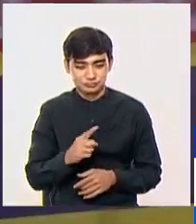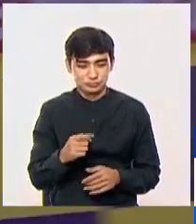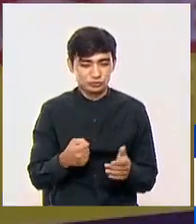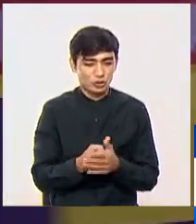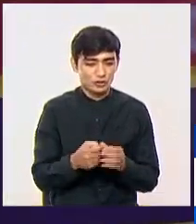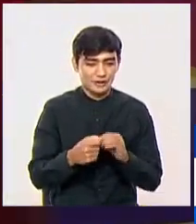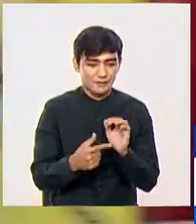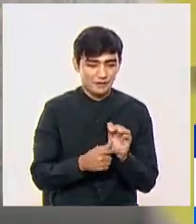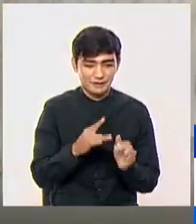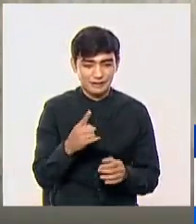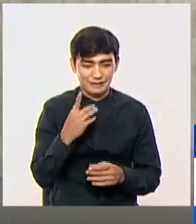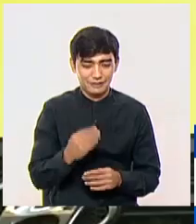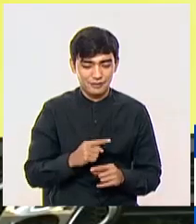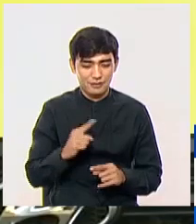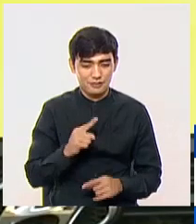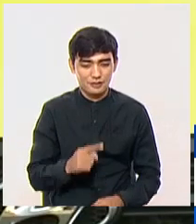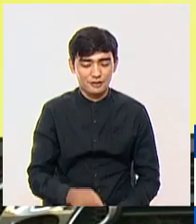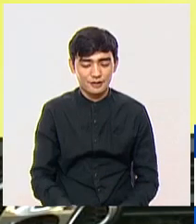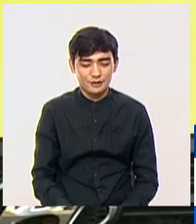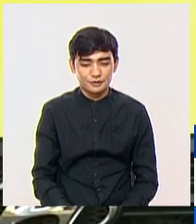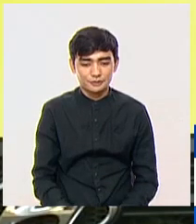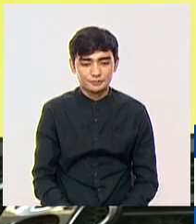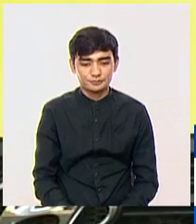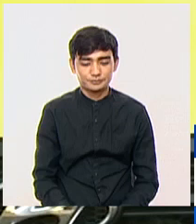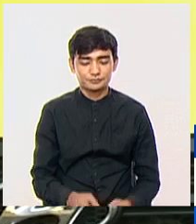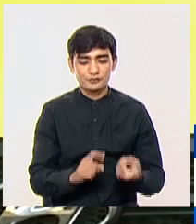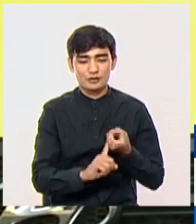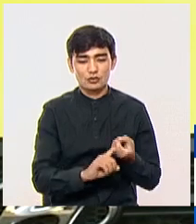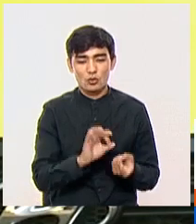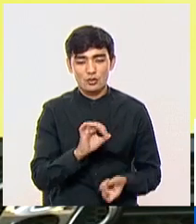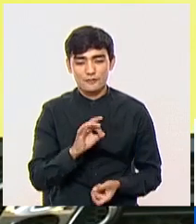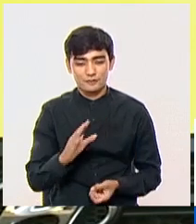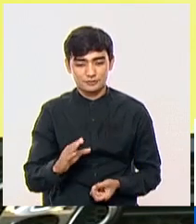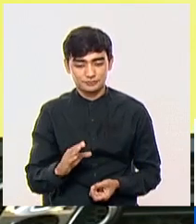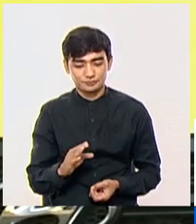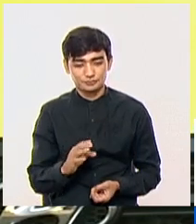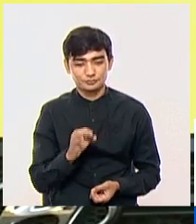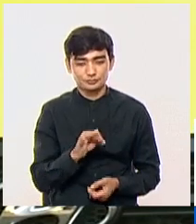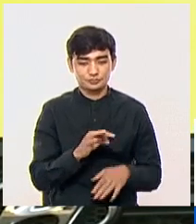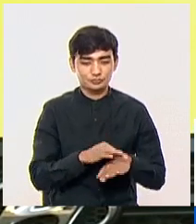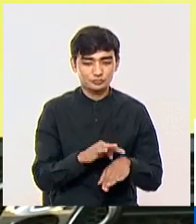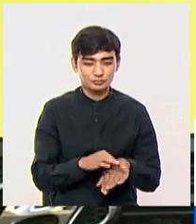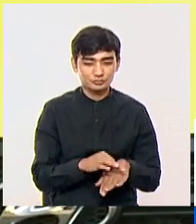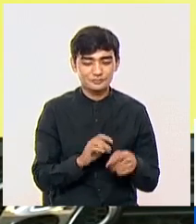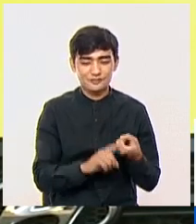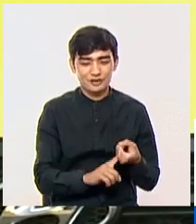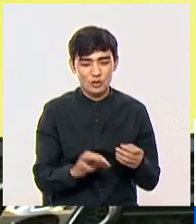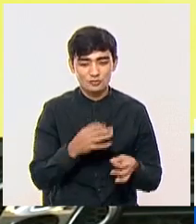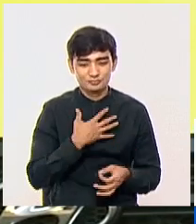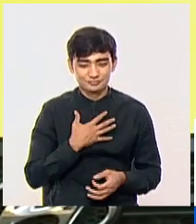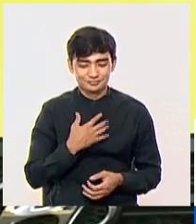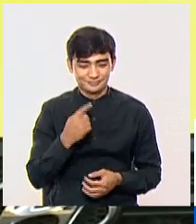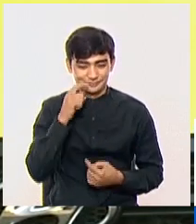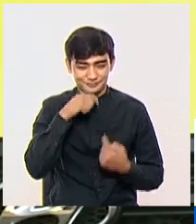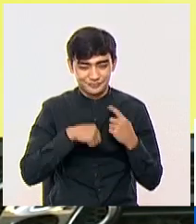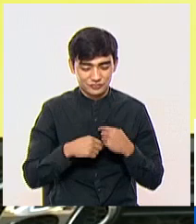до 17 вызовов в сутки. В связи с тем, что ОРВИ и заболевания, связанные с верхнедыхательными путями,